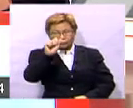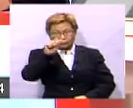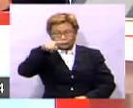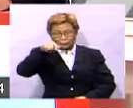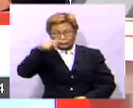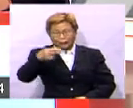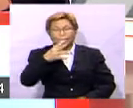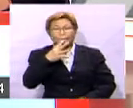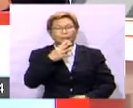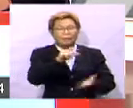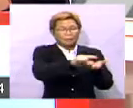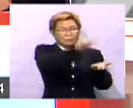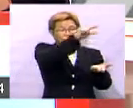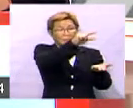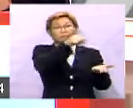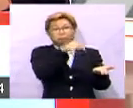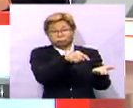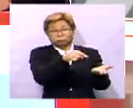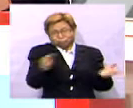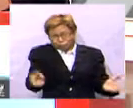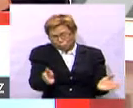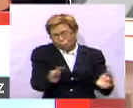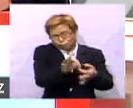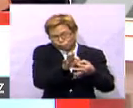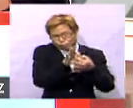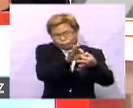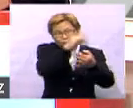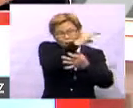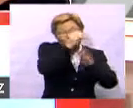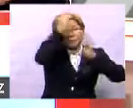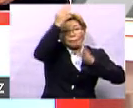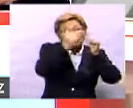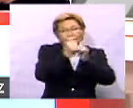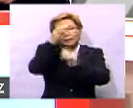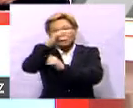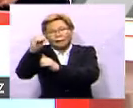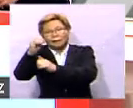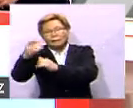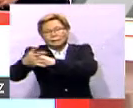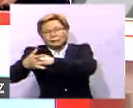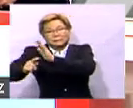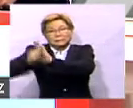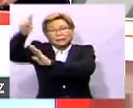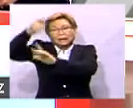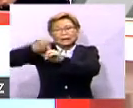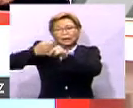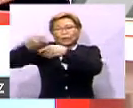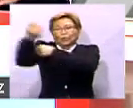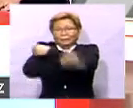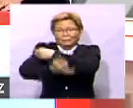Mustafa Mohamad, Geran Sepadan itu menggalakkan kerjasama di antara syarikat tempatan dengan syarikat berteknologi tinggi dari luar